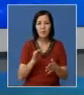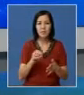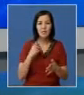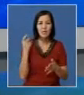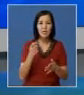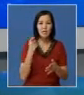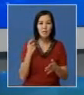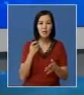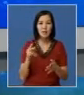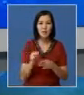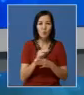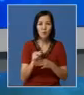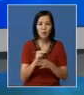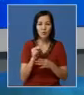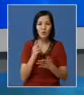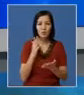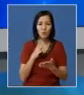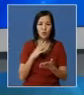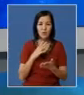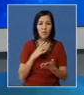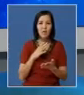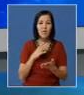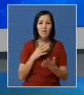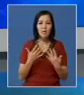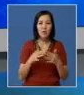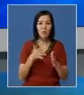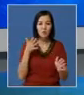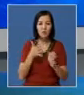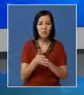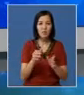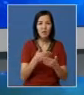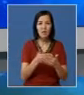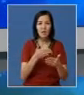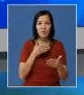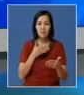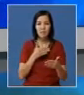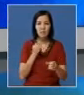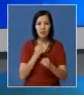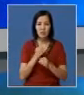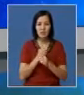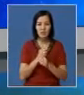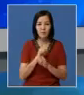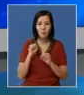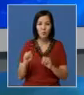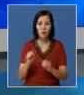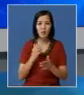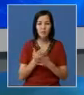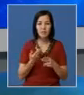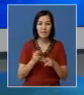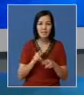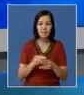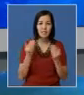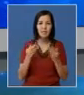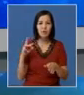50%-ға жуығы химиялық өңдеуден өтті. Шаруаларды шығынға батырмауды алдын ала барынша қамдалып жасалып жатыр. Әсіресе